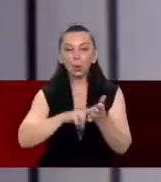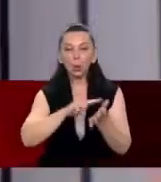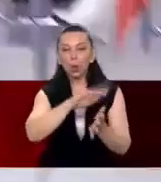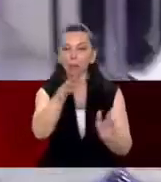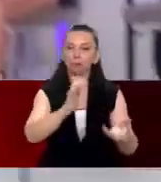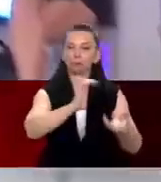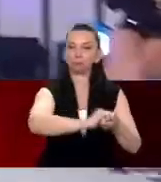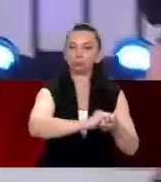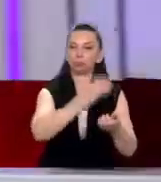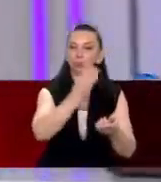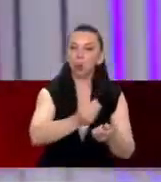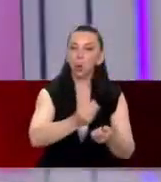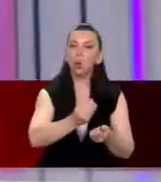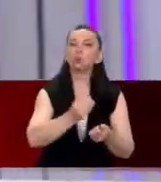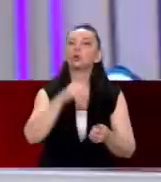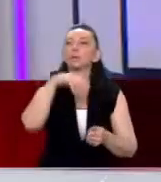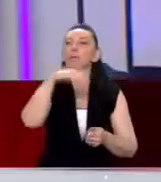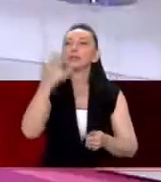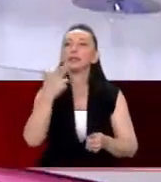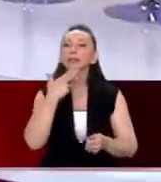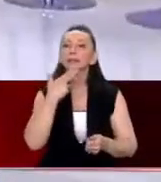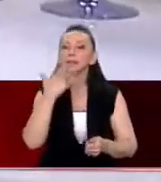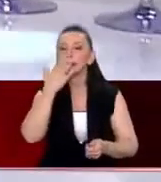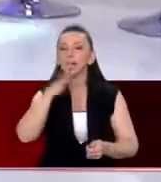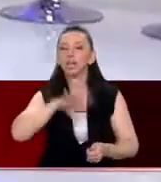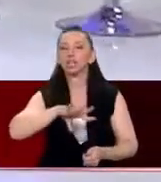Kübra Zariç isimli kadını kaçırdı.